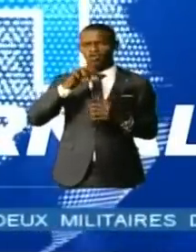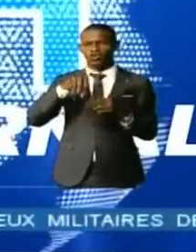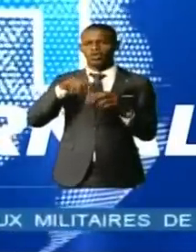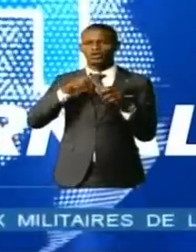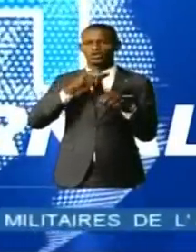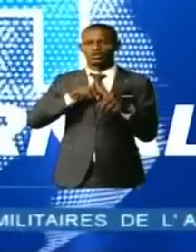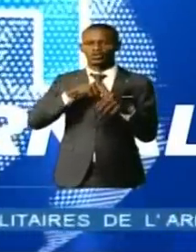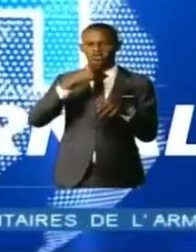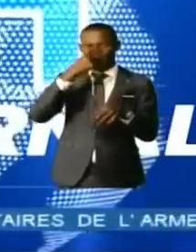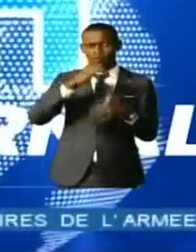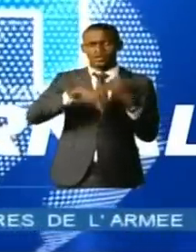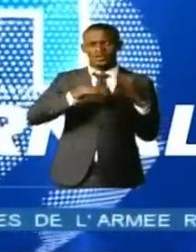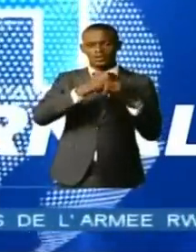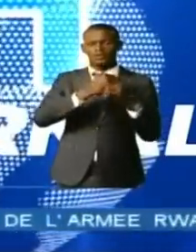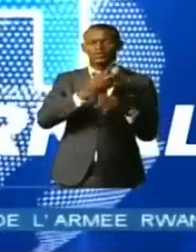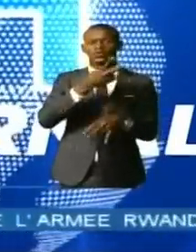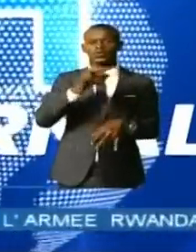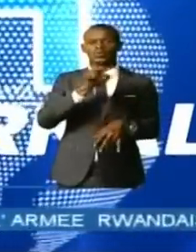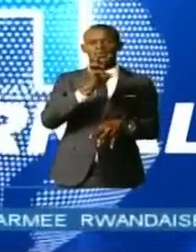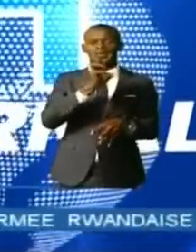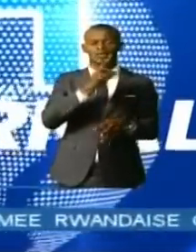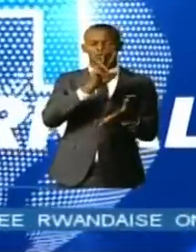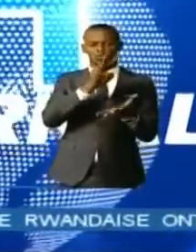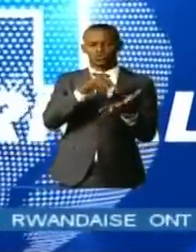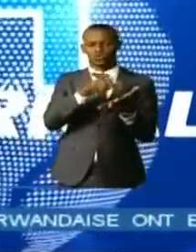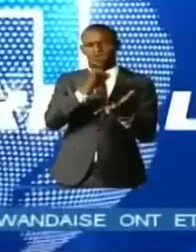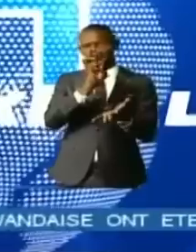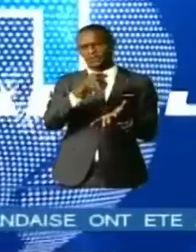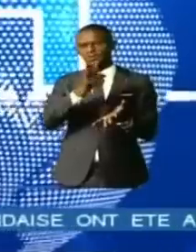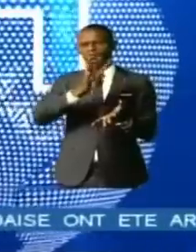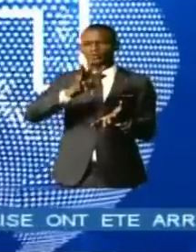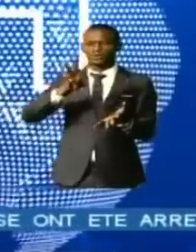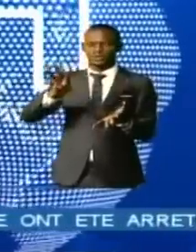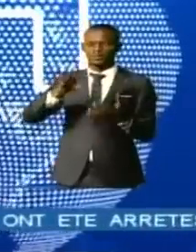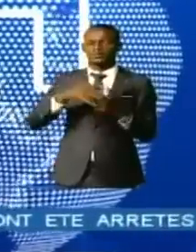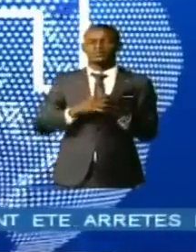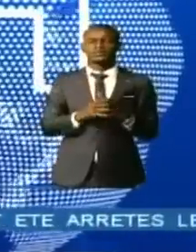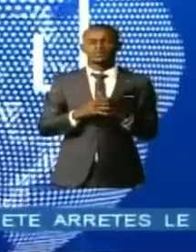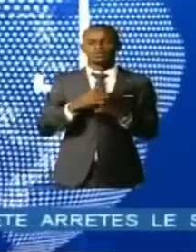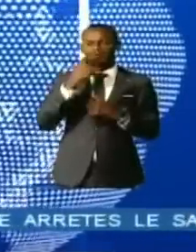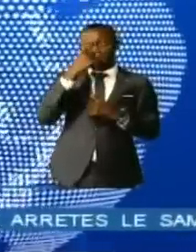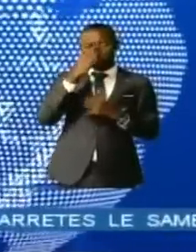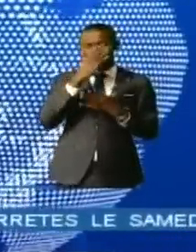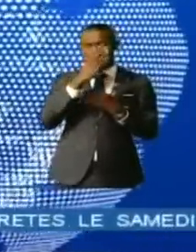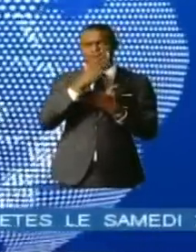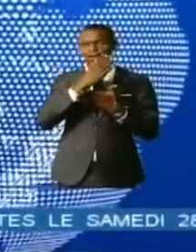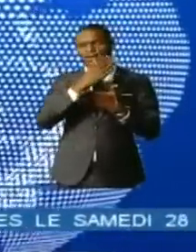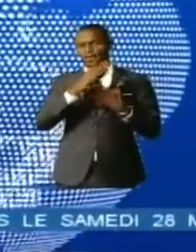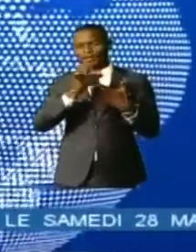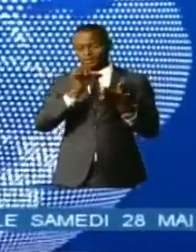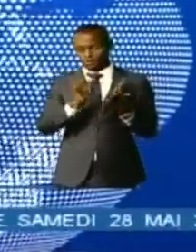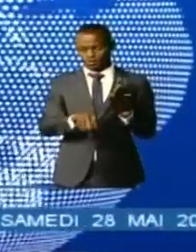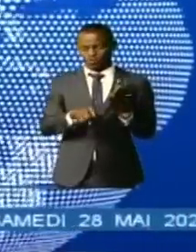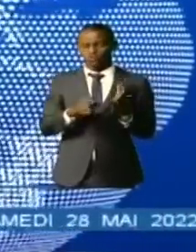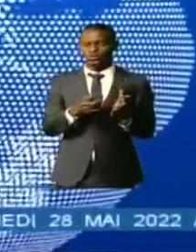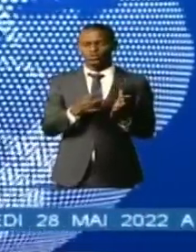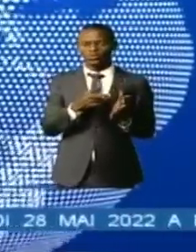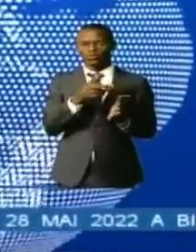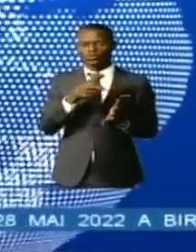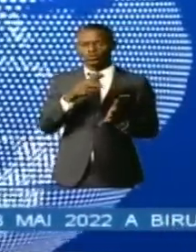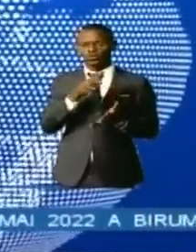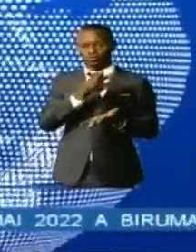2566, 10 francs congolais pour la zone est, pour la zone sud plutôt,